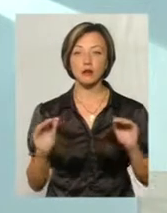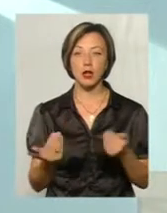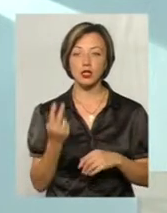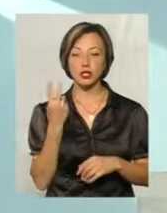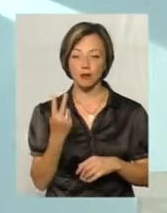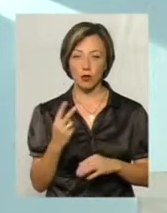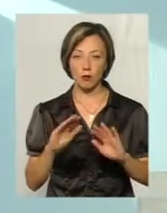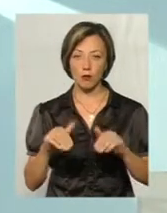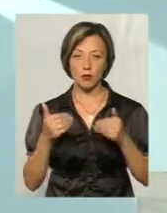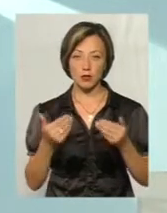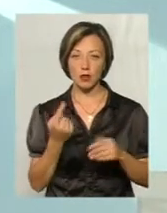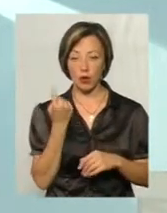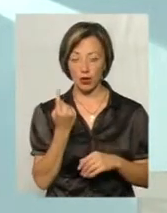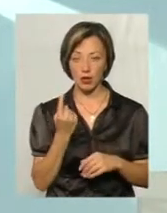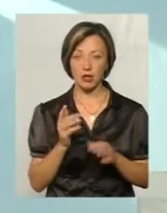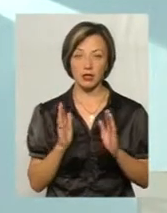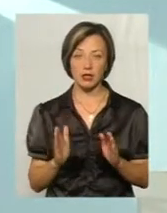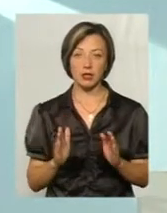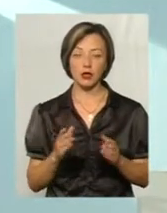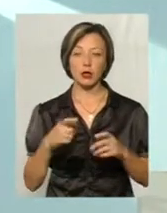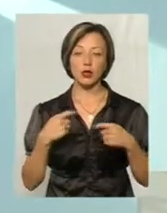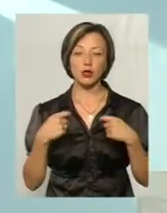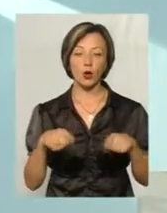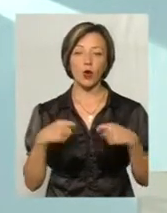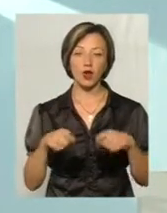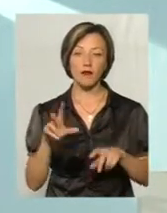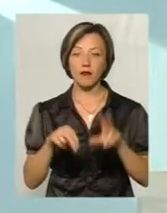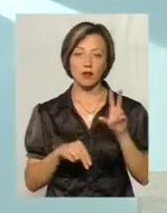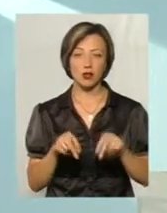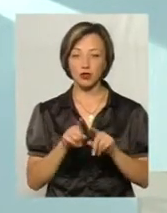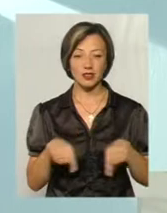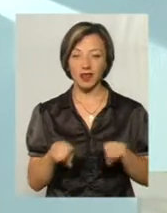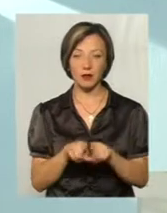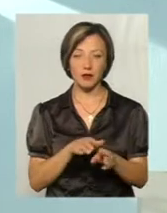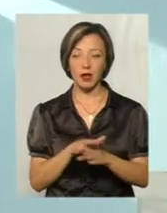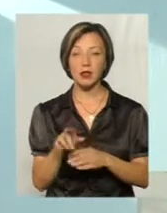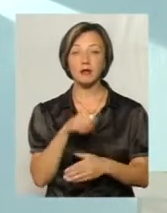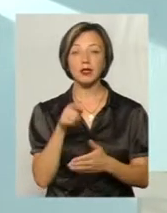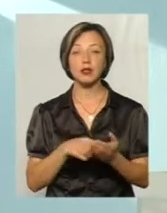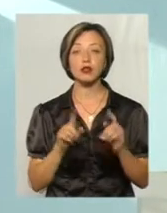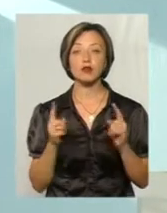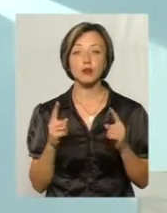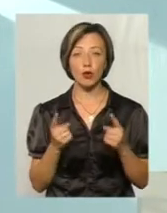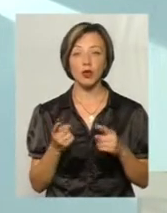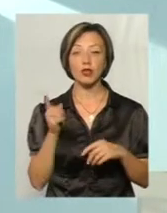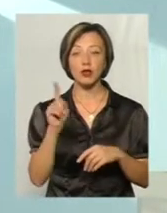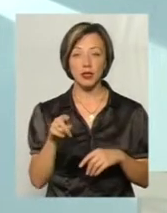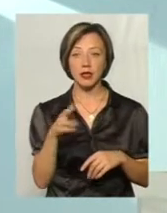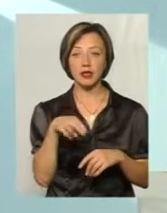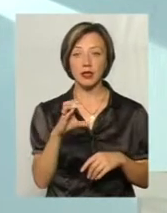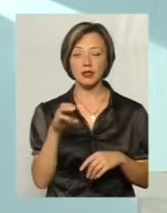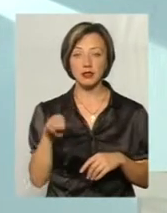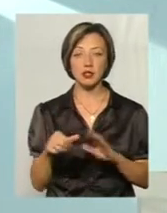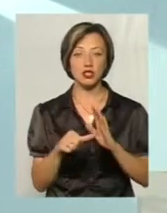двох пропозицій, тобто одна пропозиція, значить торги рахуються такими, що не відбулися. Запитання, чому тоді ДСТ-6